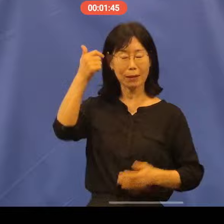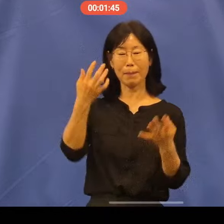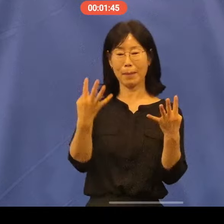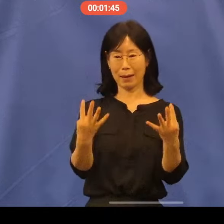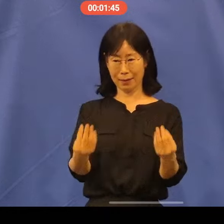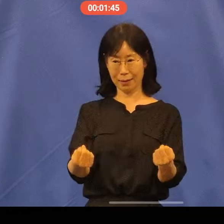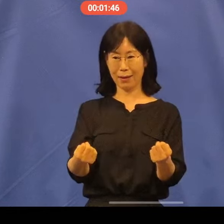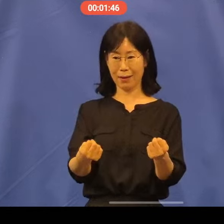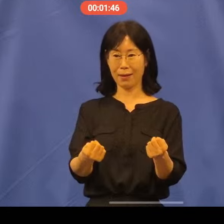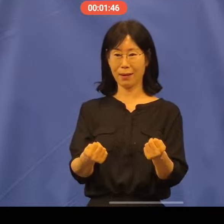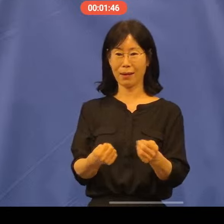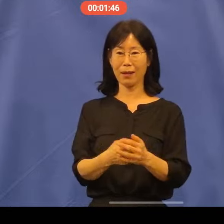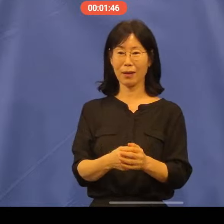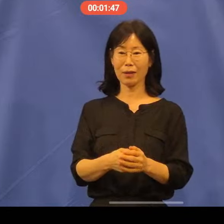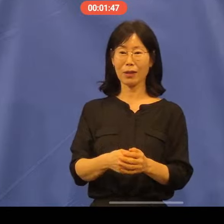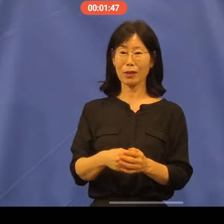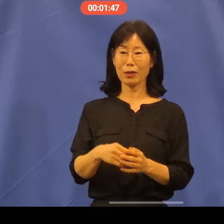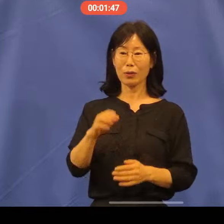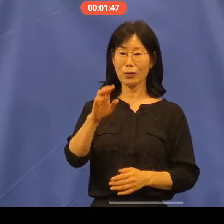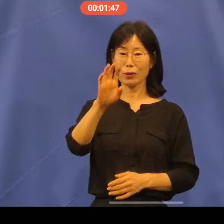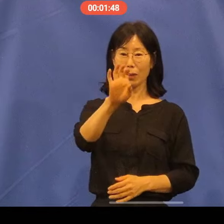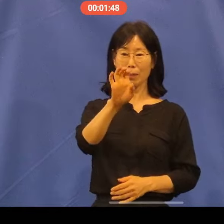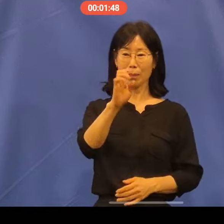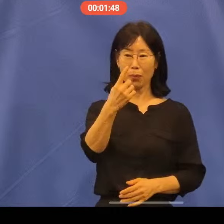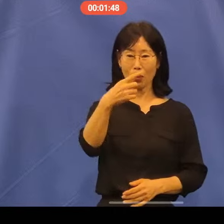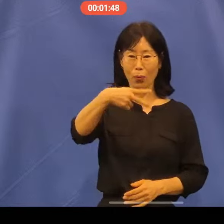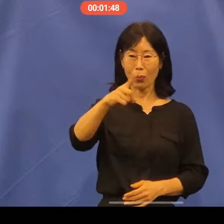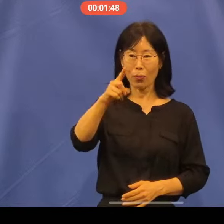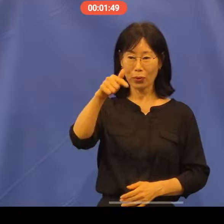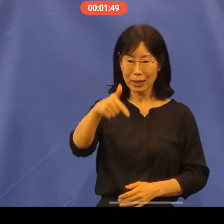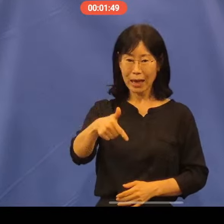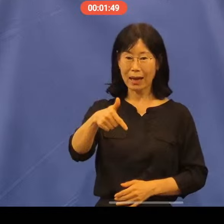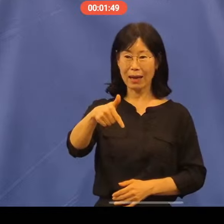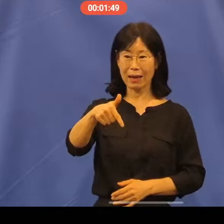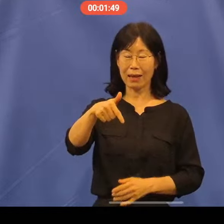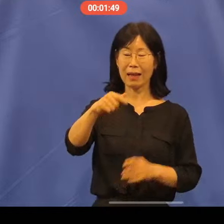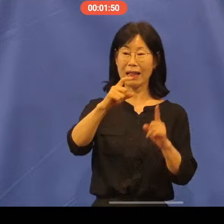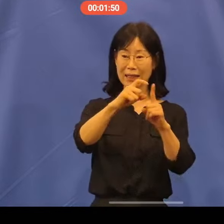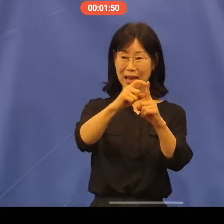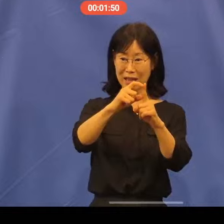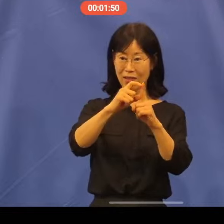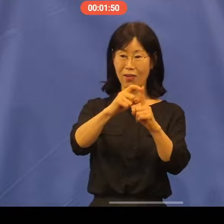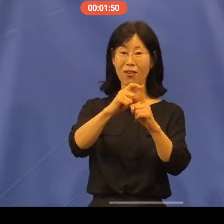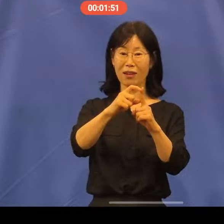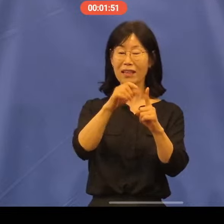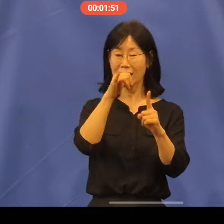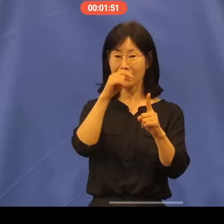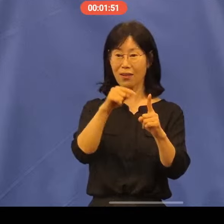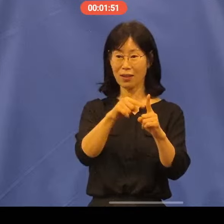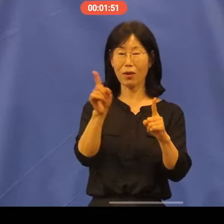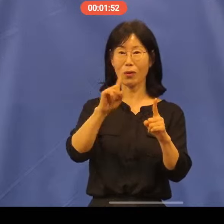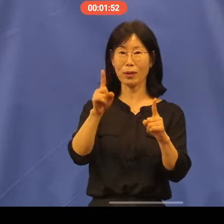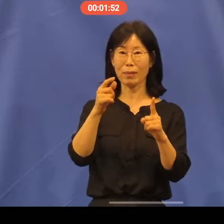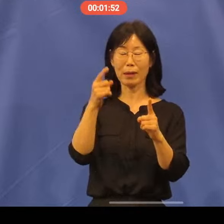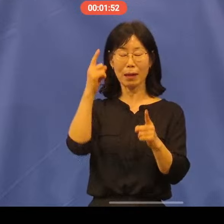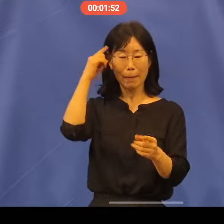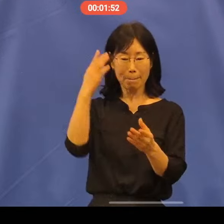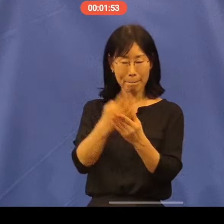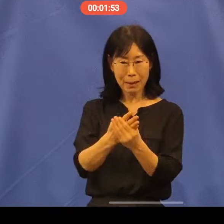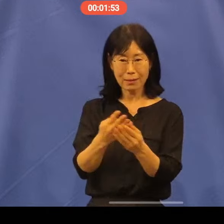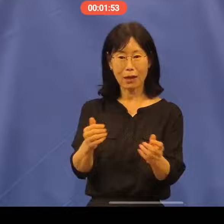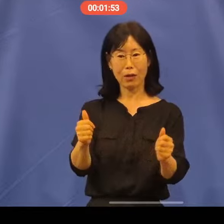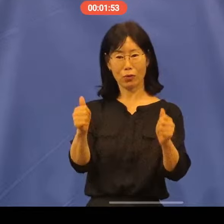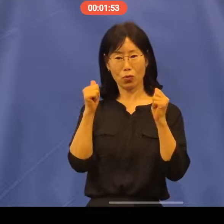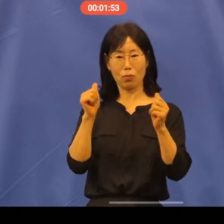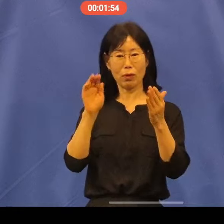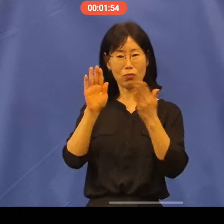박사 정도로는 안 되고 포닥이라고 그래요. 포스트 닥터라고 그러죠. 박사 이후 포닥 코스라고 해요. 그것도